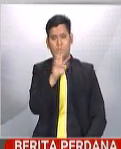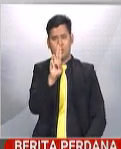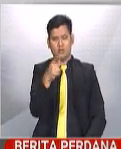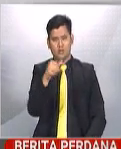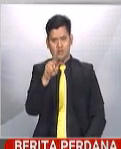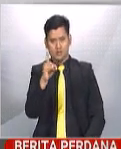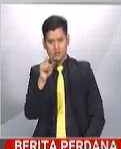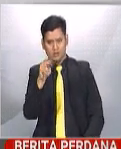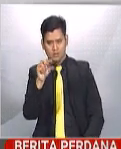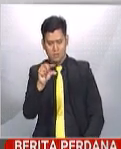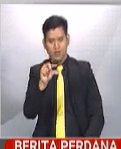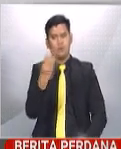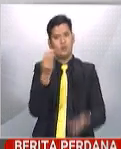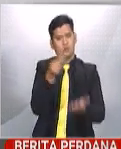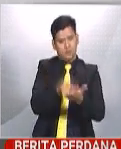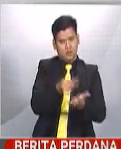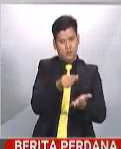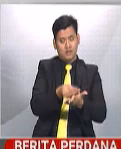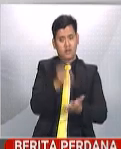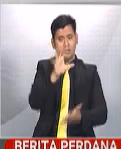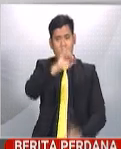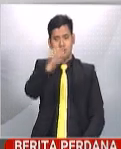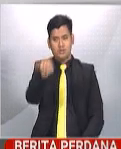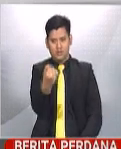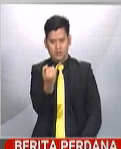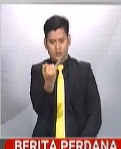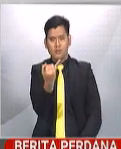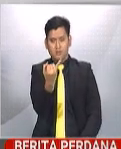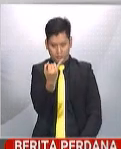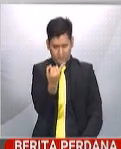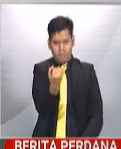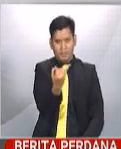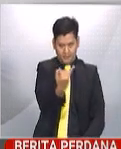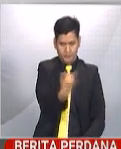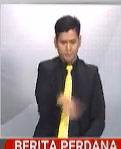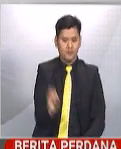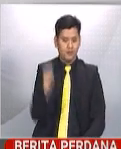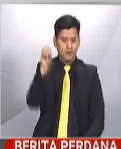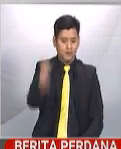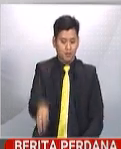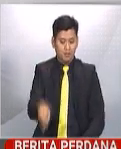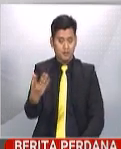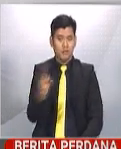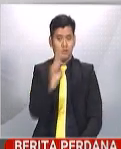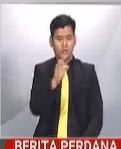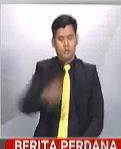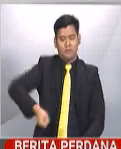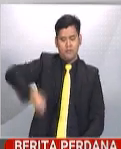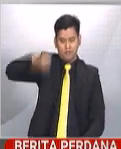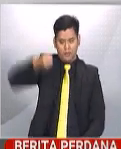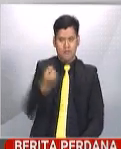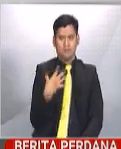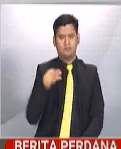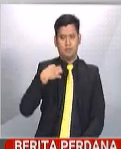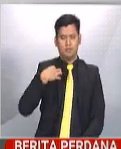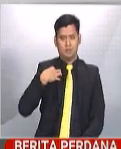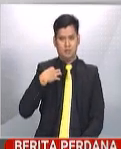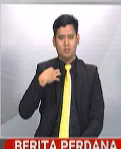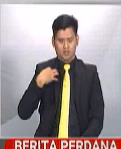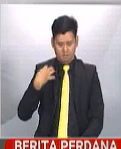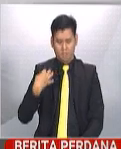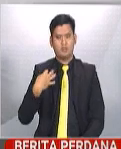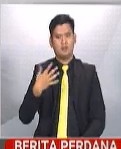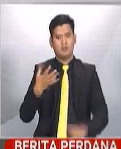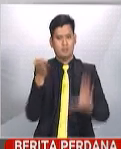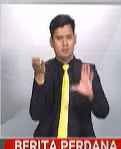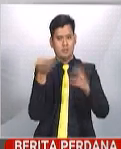wang RM5 juta yang diletakkan dalam dua beg pakaian semasa di Maybank Cawangan Medan Tuanku ialah